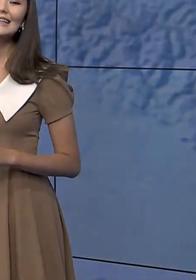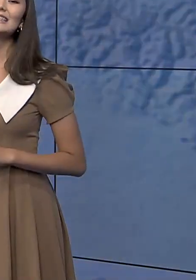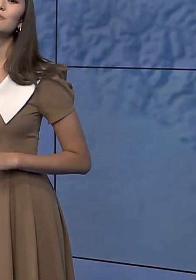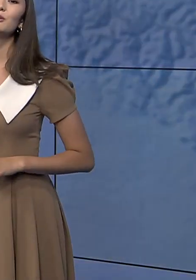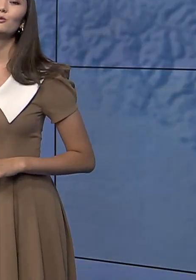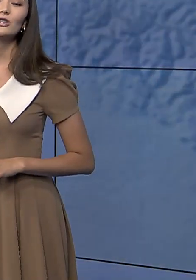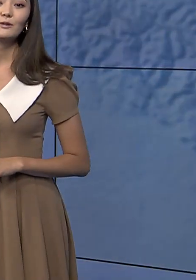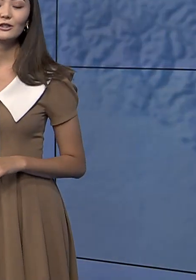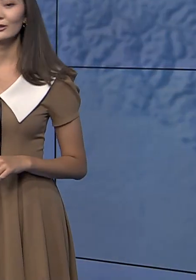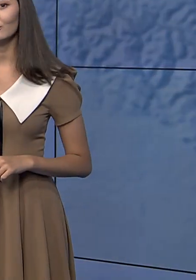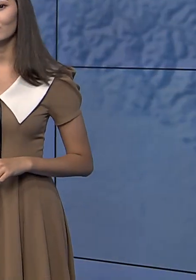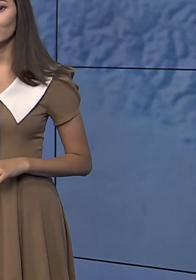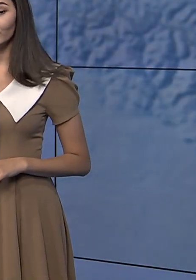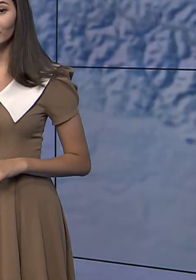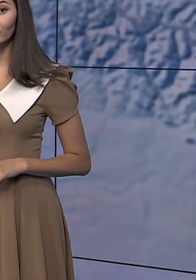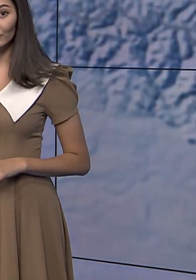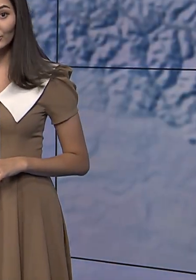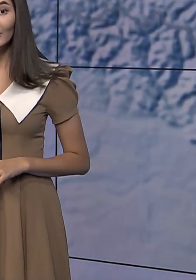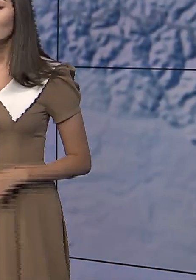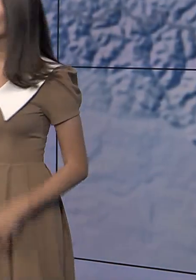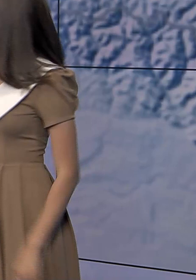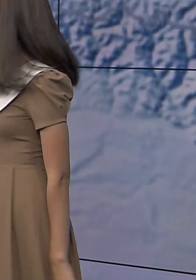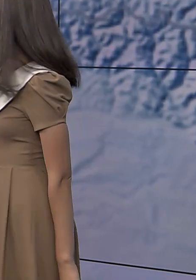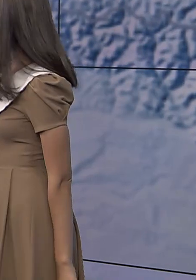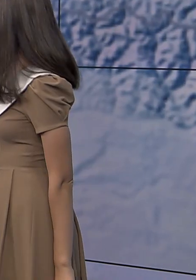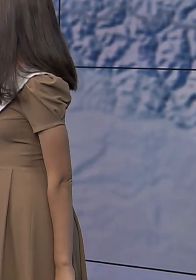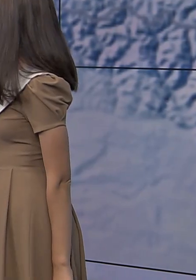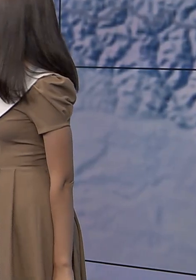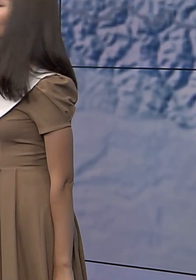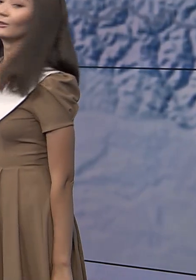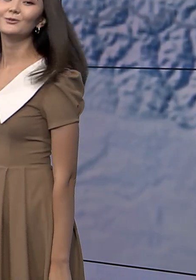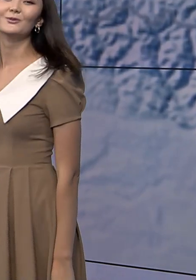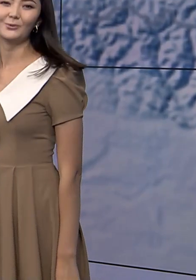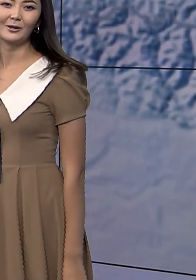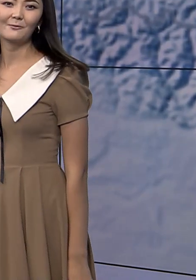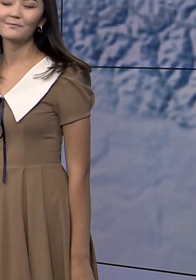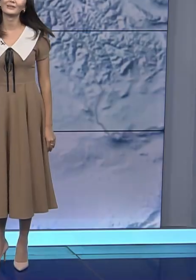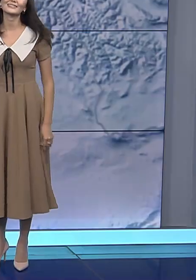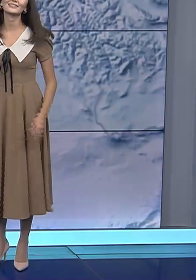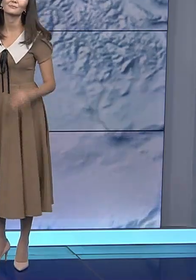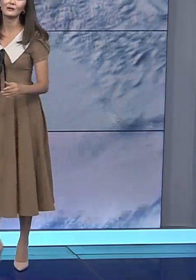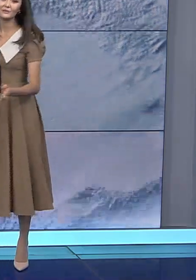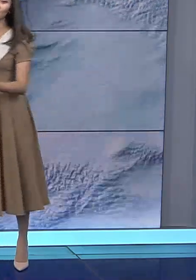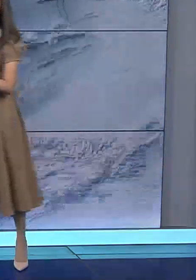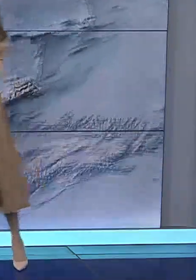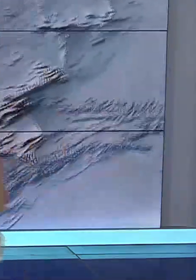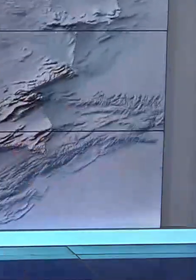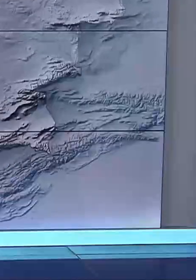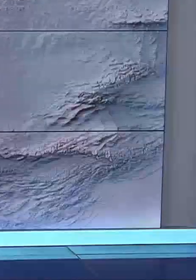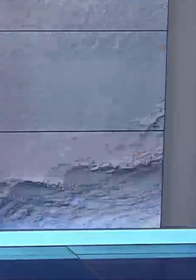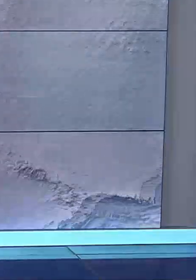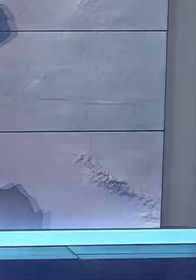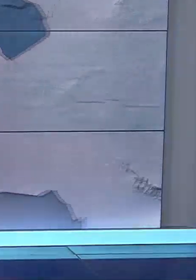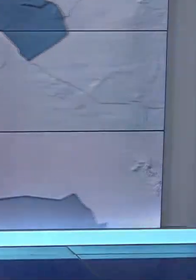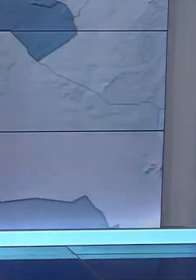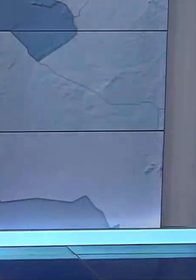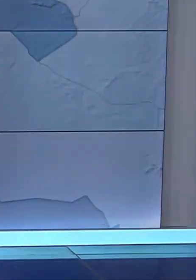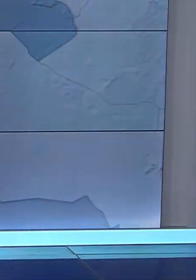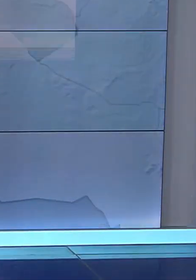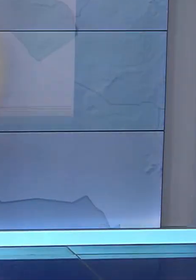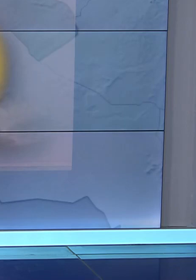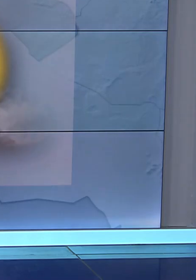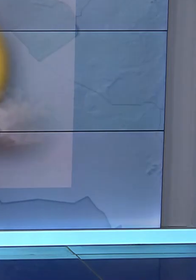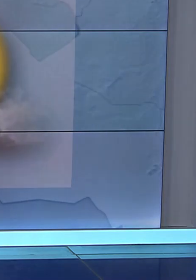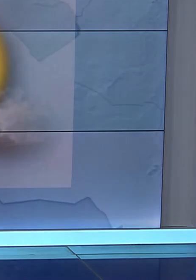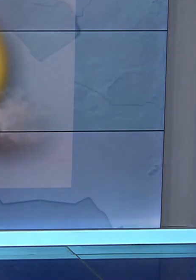бұлтты, Семей мен Өскеменде күндіз 11, түнде 23-26 градус суық. Батыстың басым бөлігінде күн бұлтты, Оралда